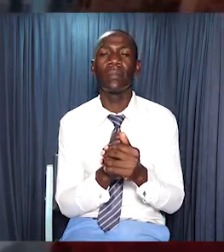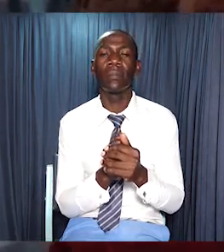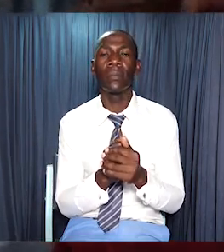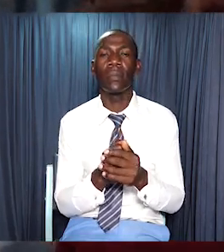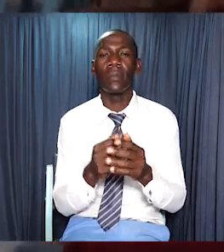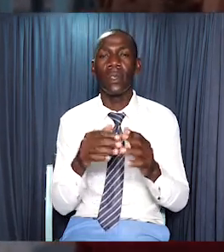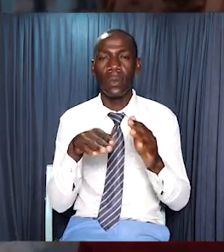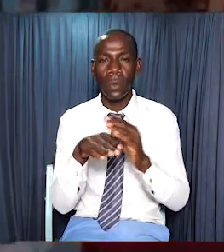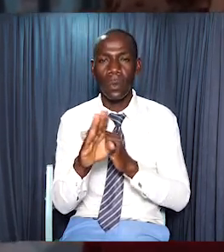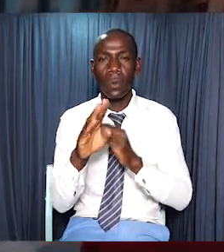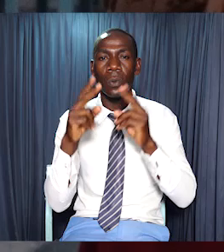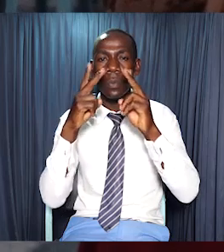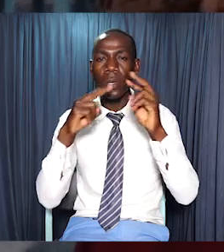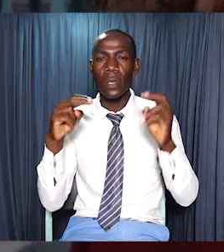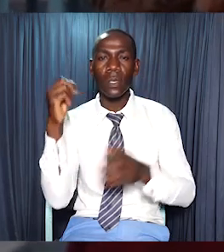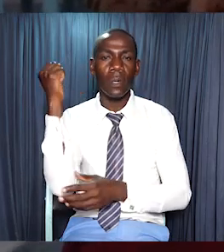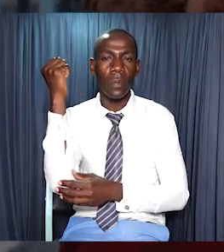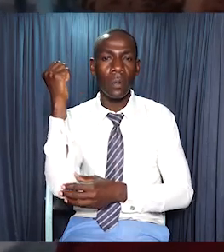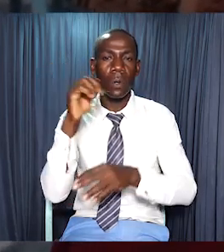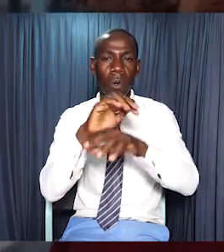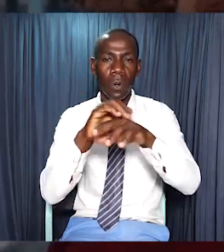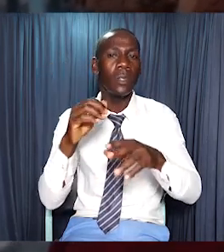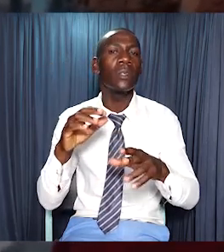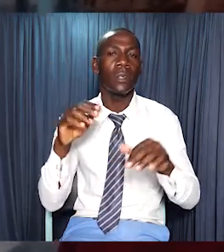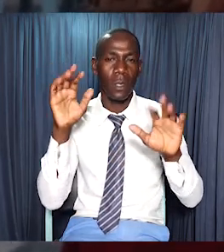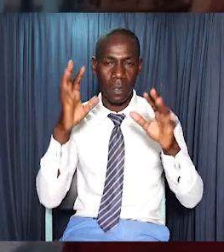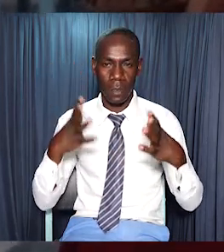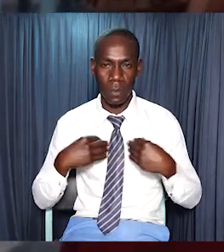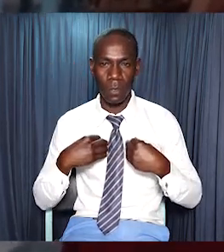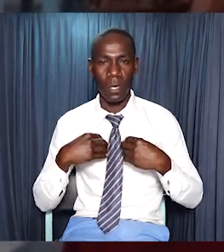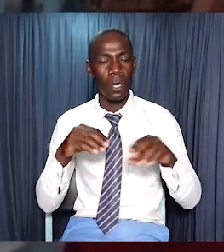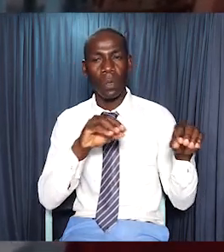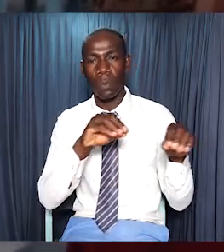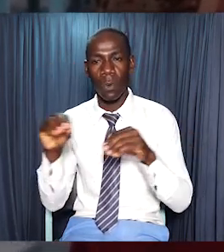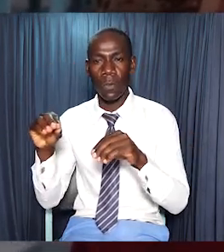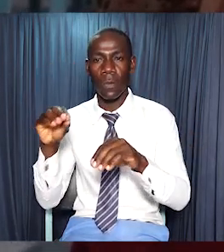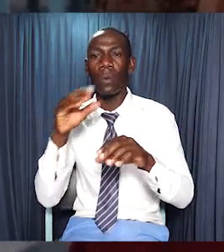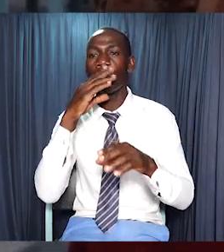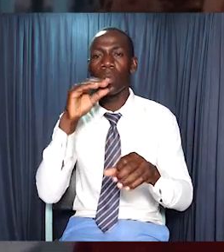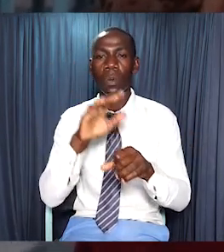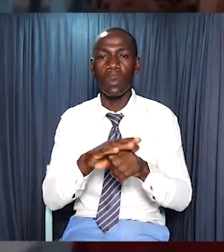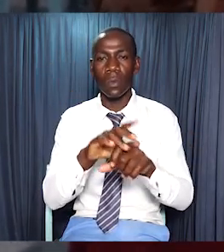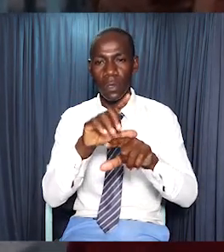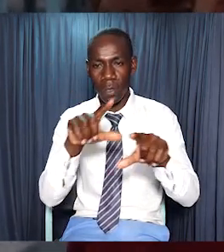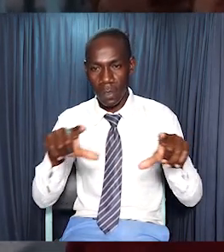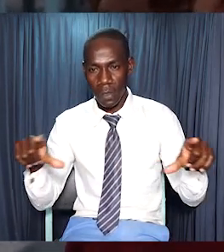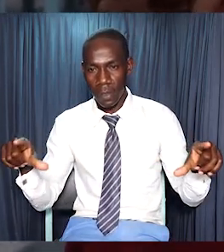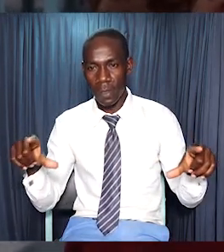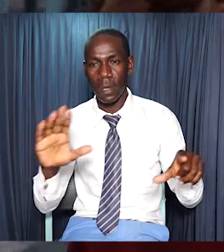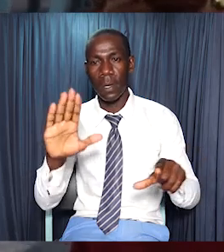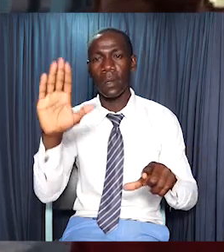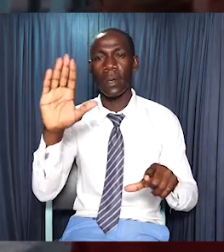Kwa imani Ibrahimu alipoitwa aliitika atoke aende mahali pale atakapopapata kuwa